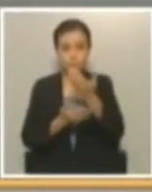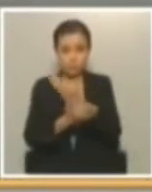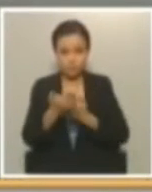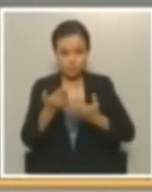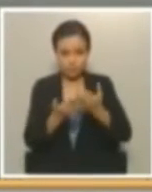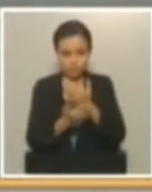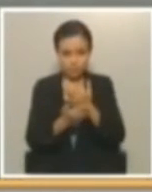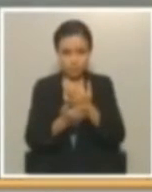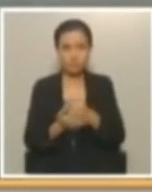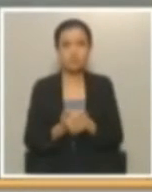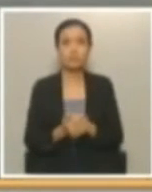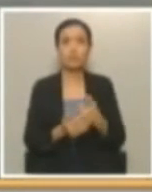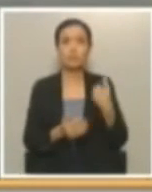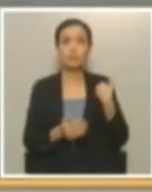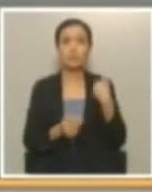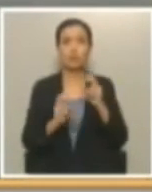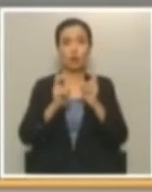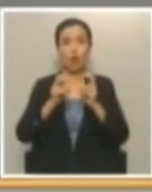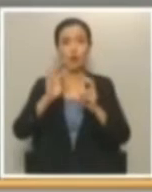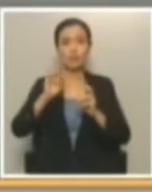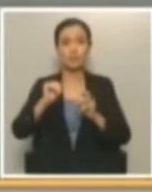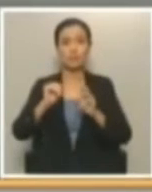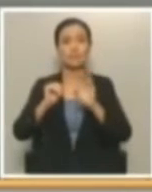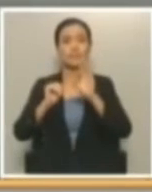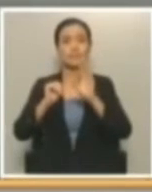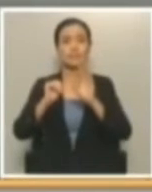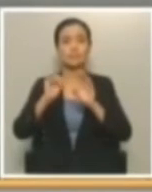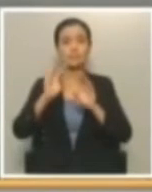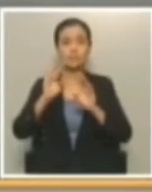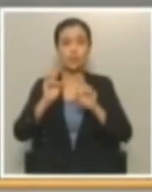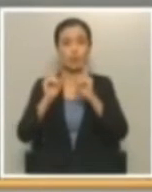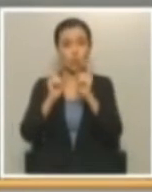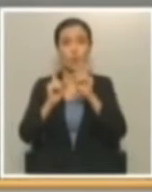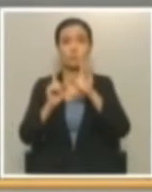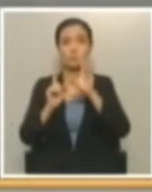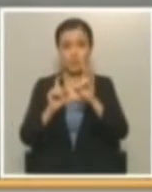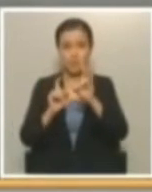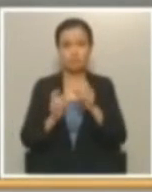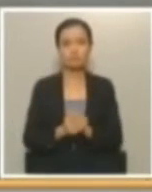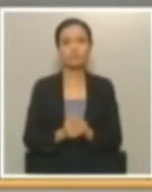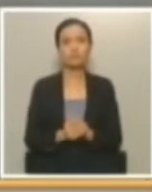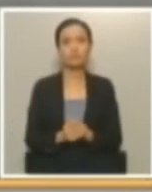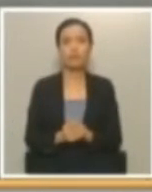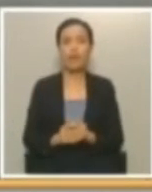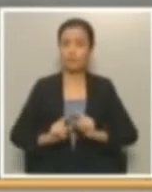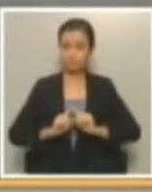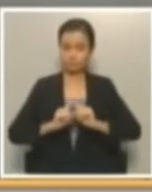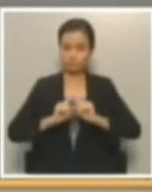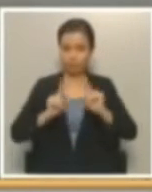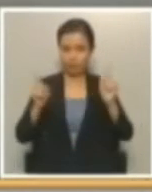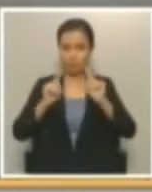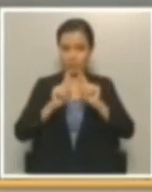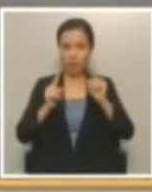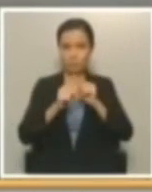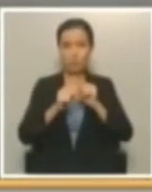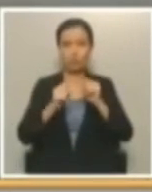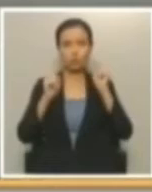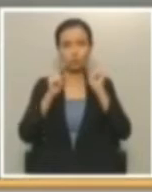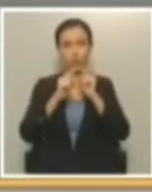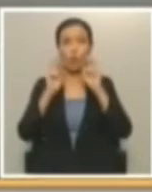ต้องใช้ข้อ47วงเล็บ7ซึ่งผมคิดว่าจะแตกต่างกันในนัยยะสำ